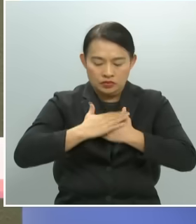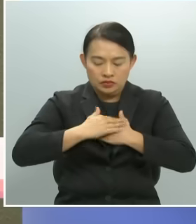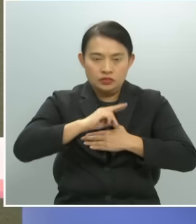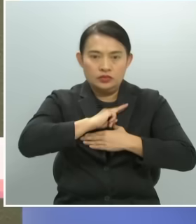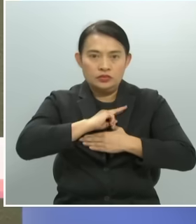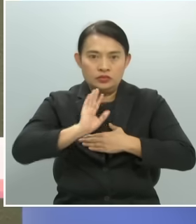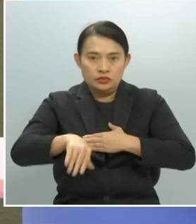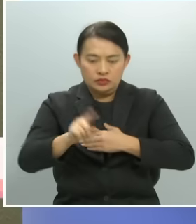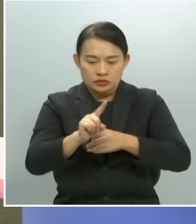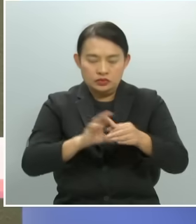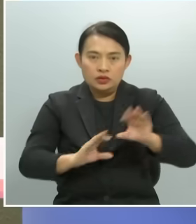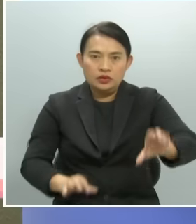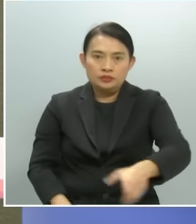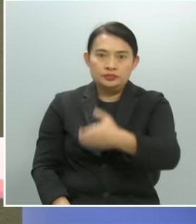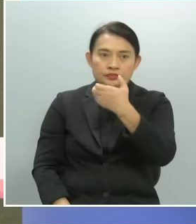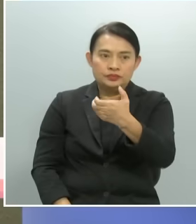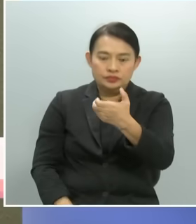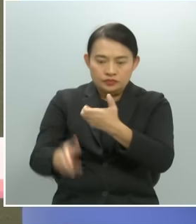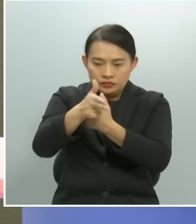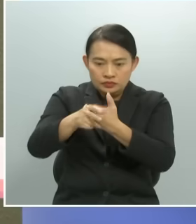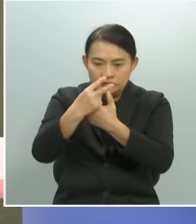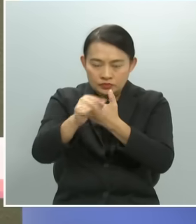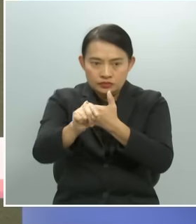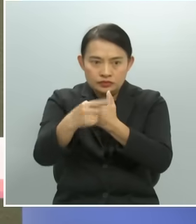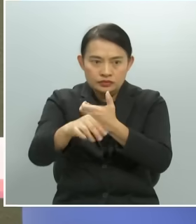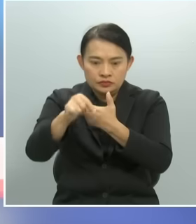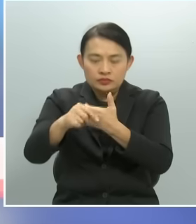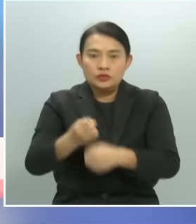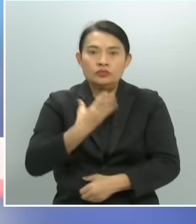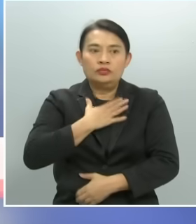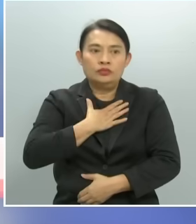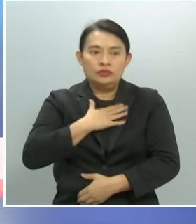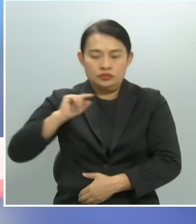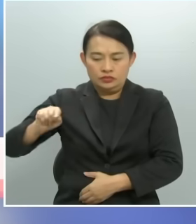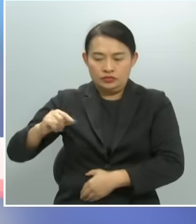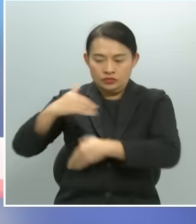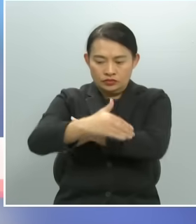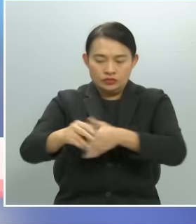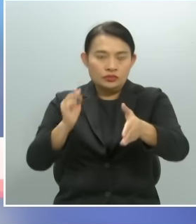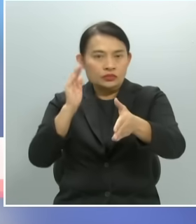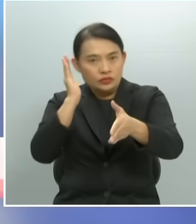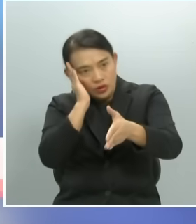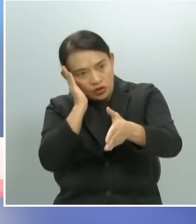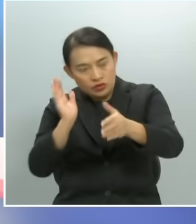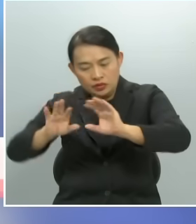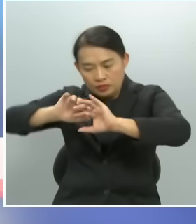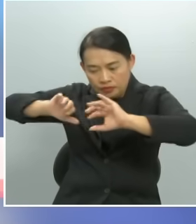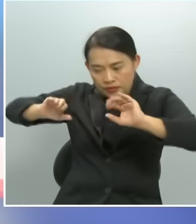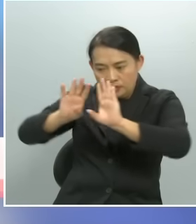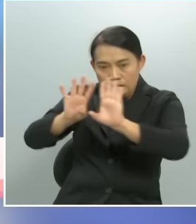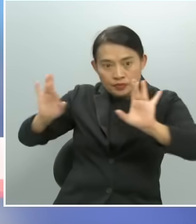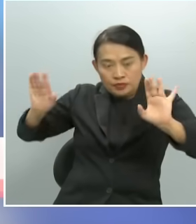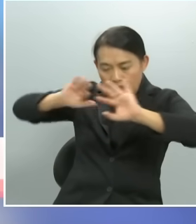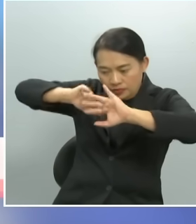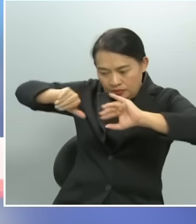หยิบมือถือขึ้นมาถ่ายคลิปวีดีโอแต่สิ่งที่ตกใจที่สุดคือบริเวณระเบียงห้องนอนครับหลังจากเปิดม่านออกเขา